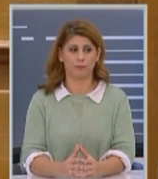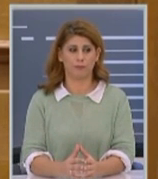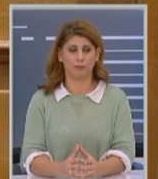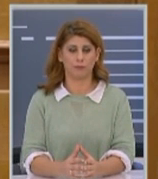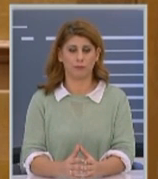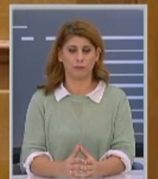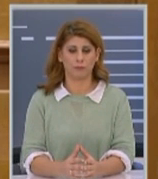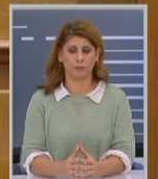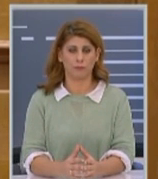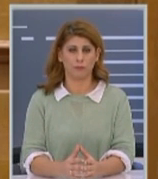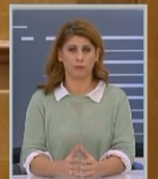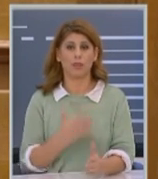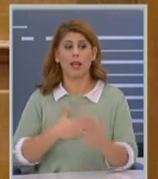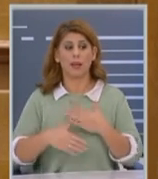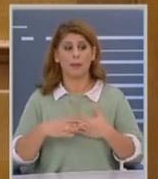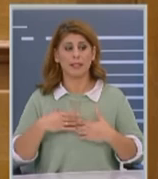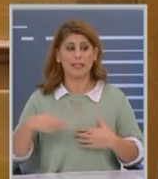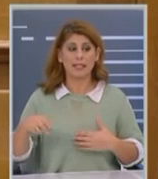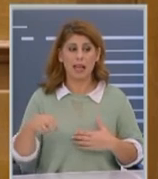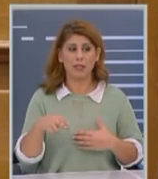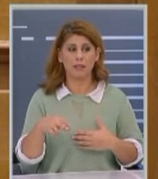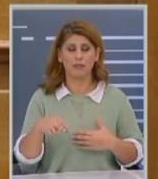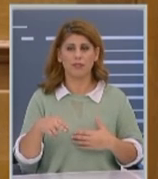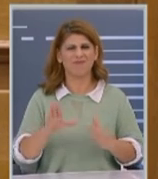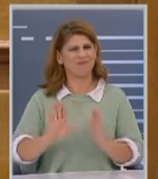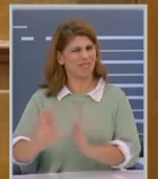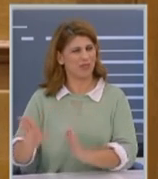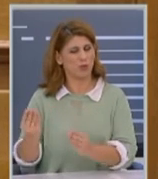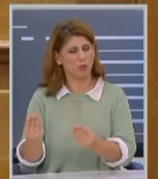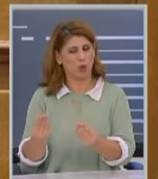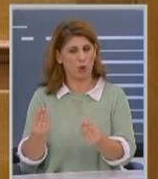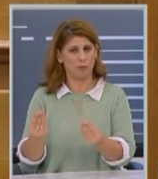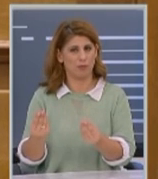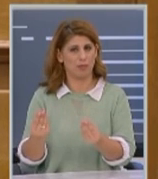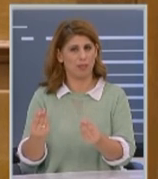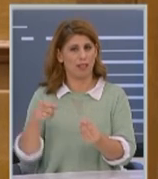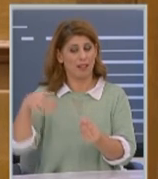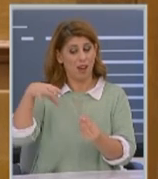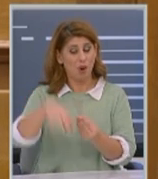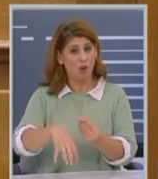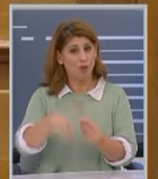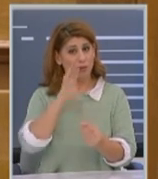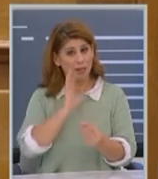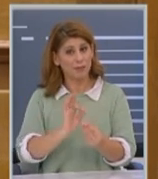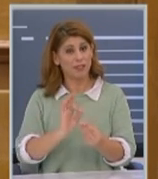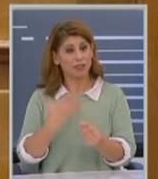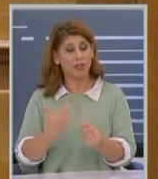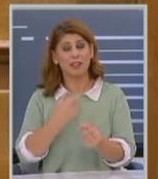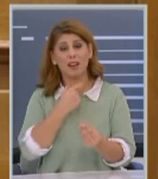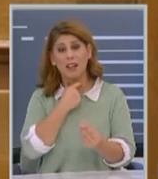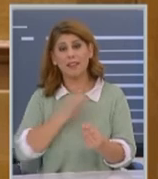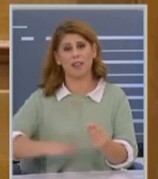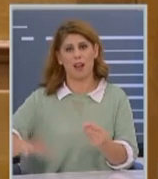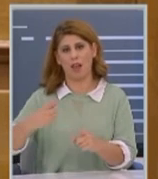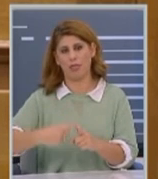Αγαπητοί συνάδελφοι, αφήστε αυτούς τους τόνους για ένα χώρο που πραγματικά τον έχει ανάγκη η χώρα